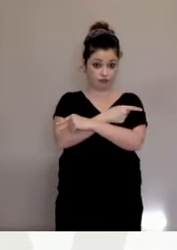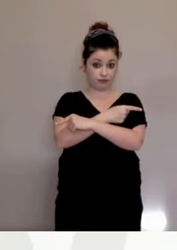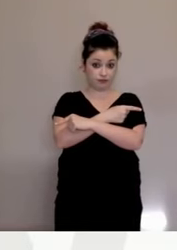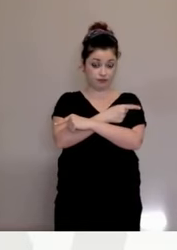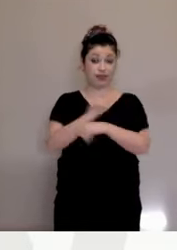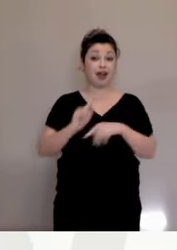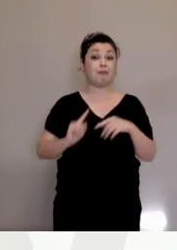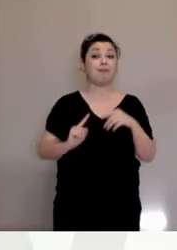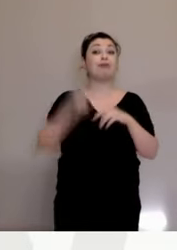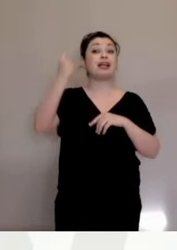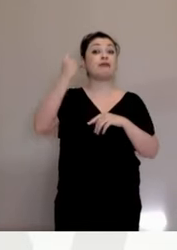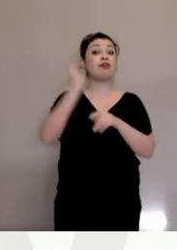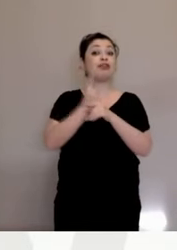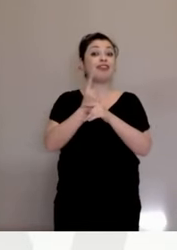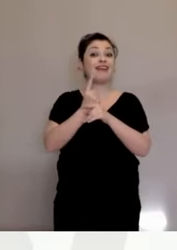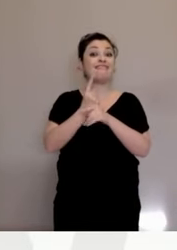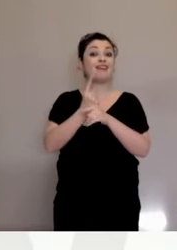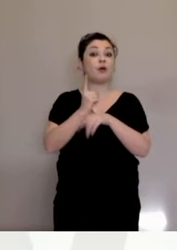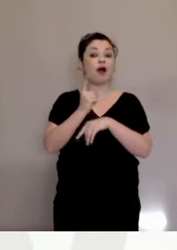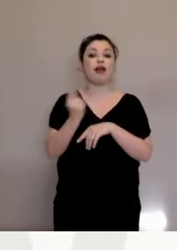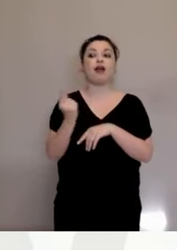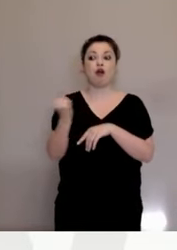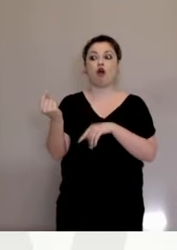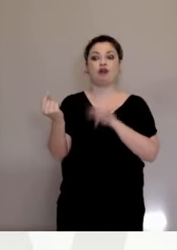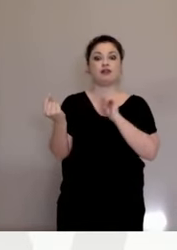Primo viene il con.